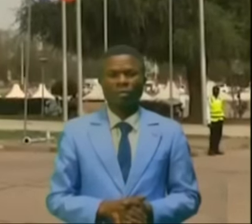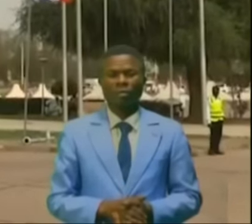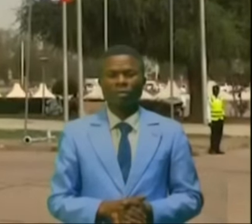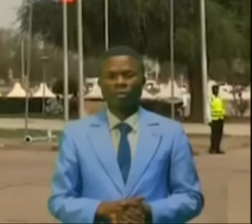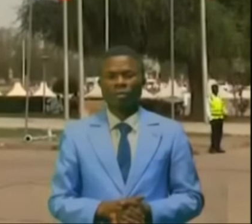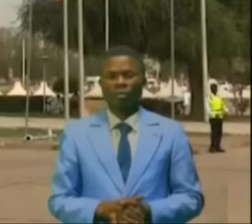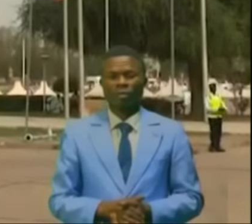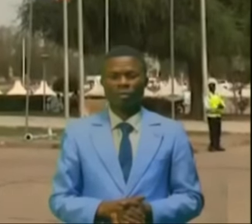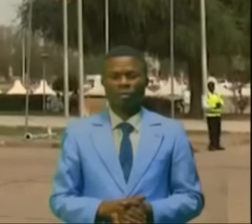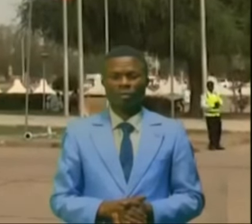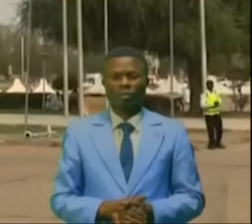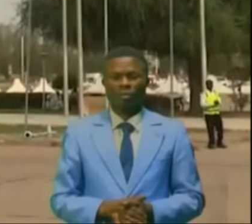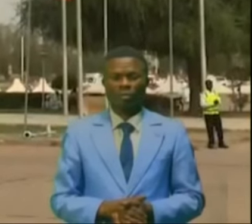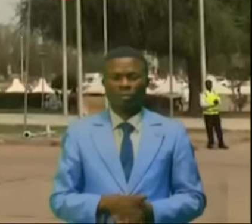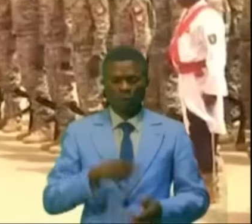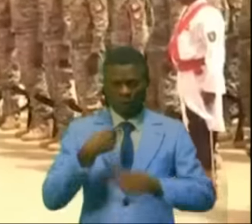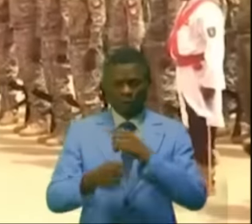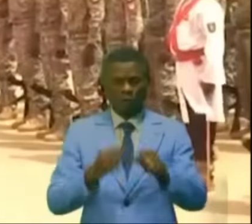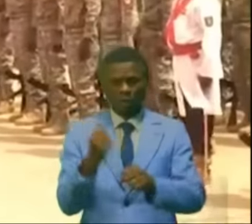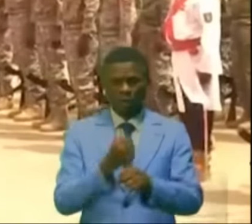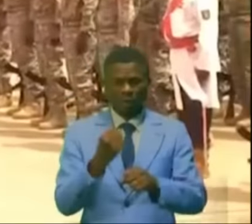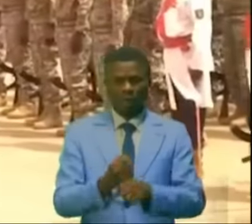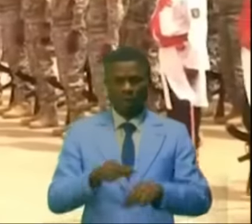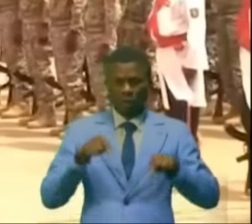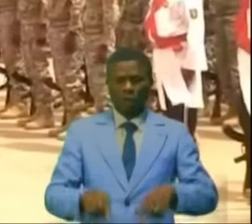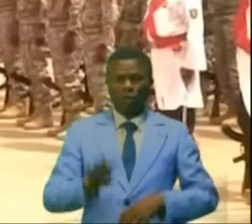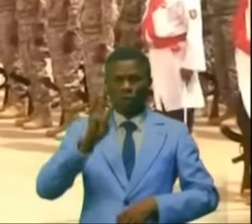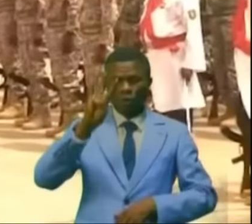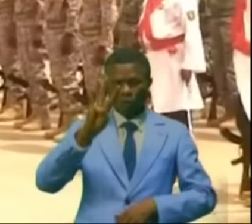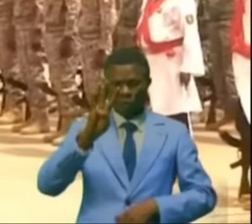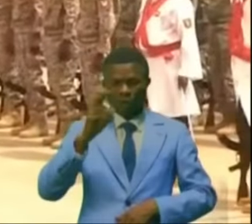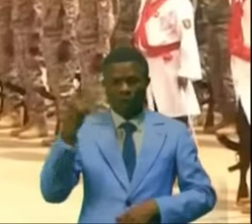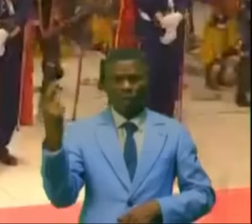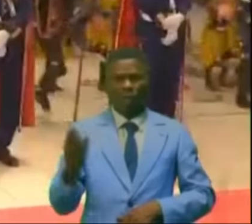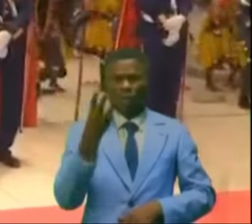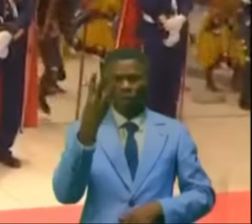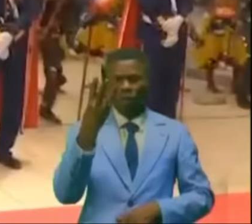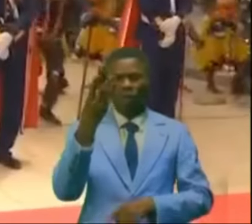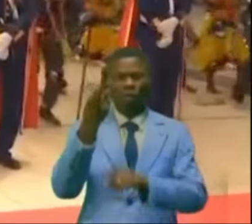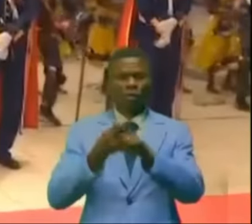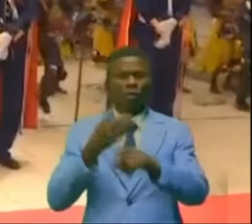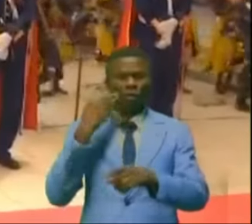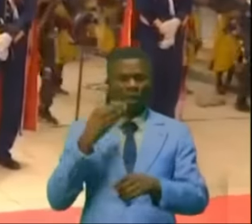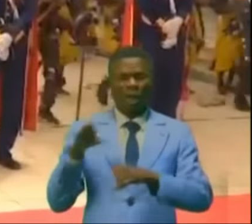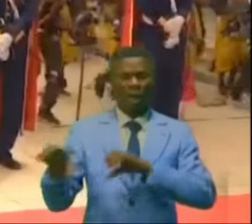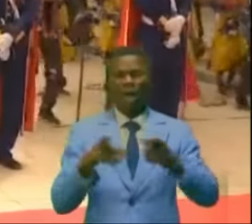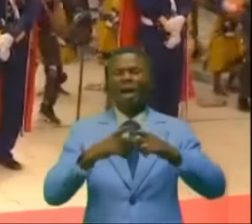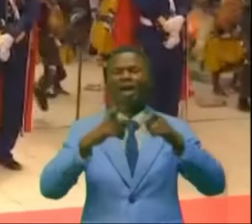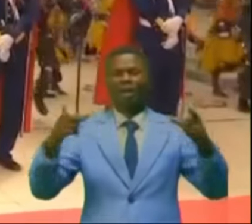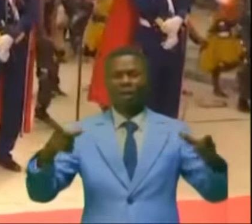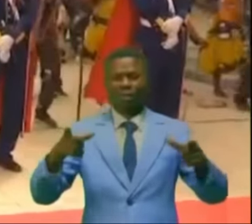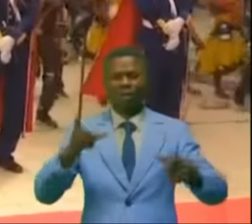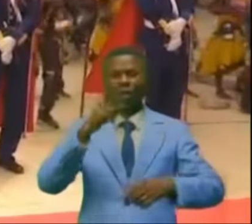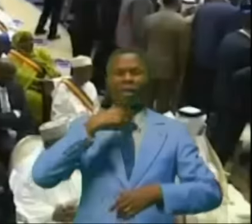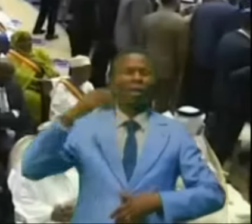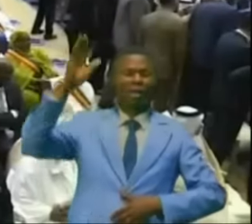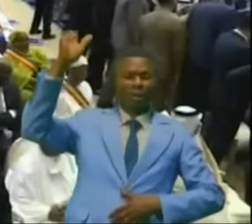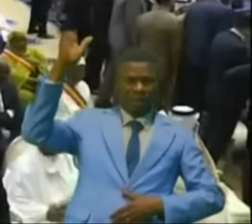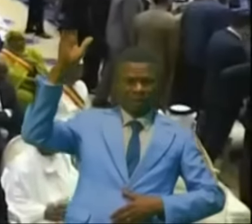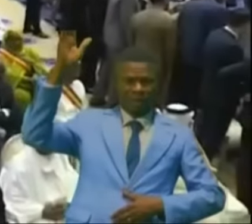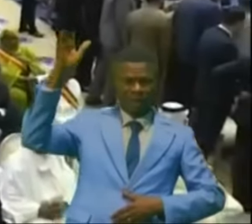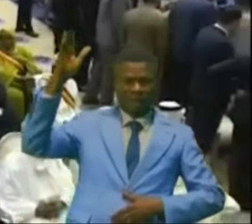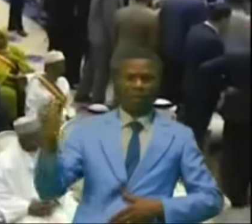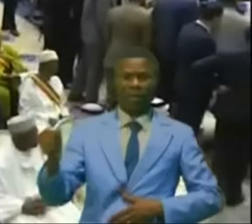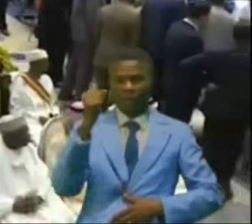Il a pris officiellement ses fonctions ce jeudi 23 mai 2024. Une grandiose cérémonie de prestation de serment et